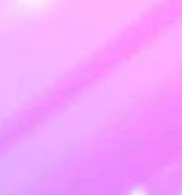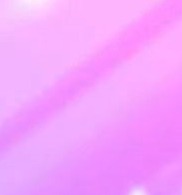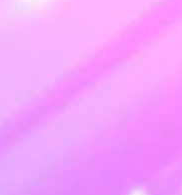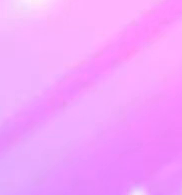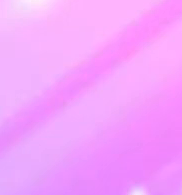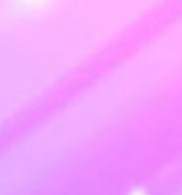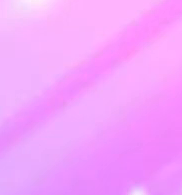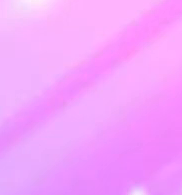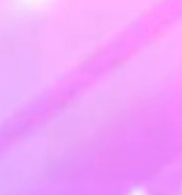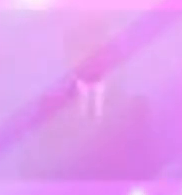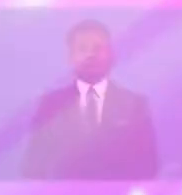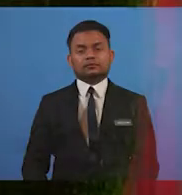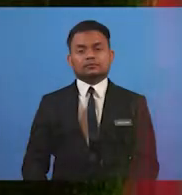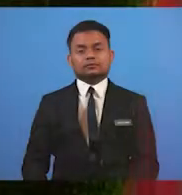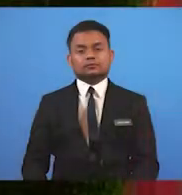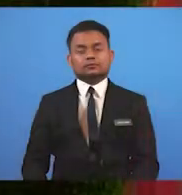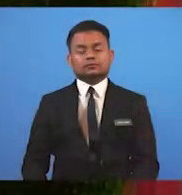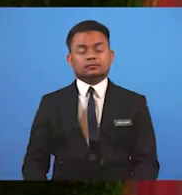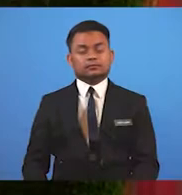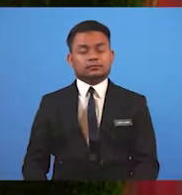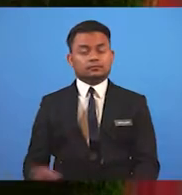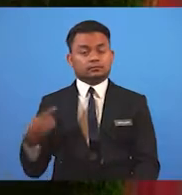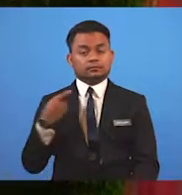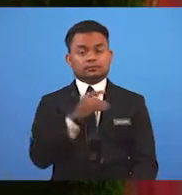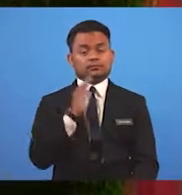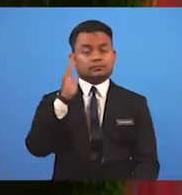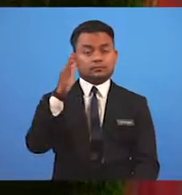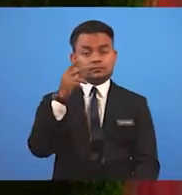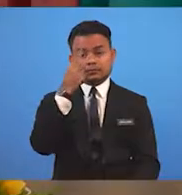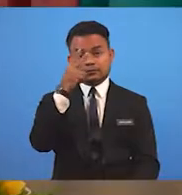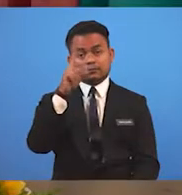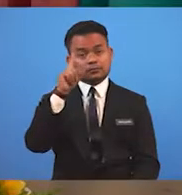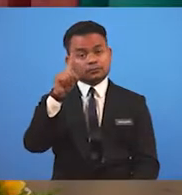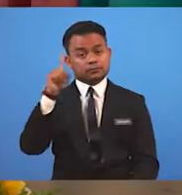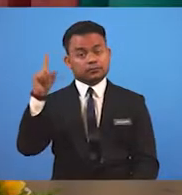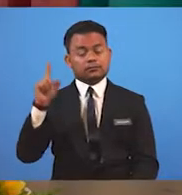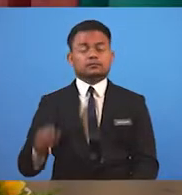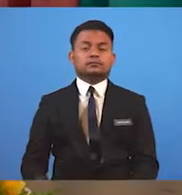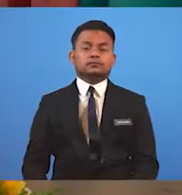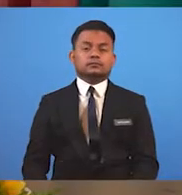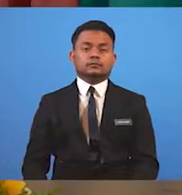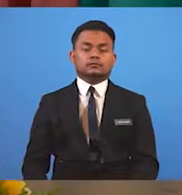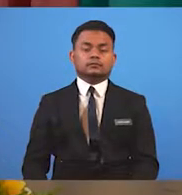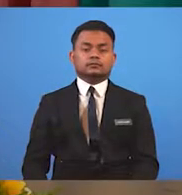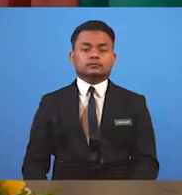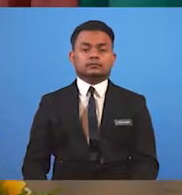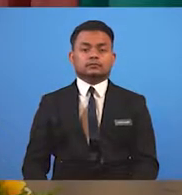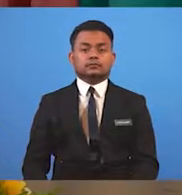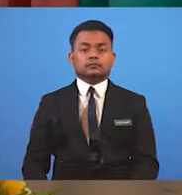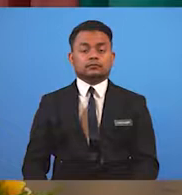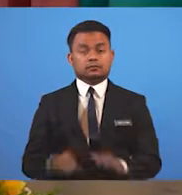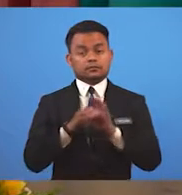ternakan mati. Kita akan pergi secara satu persatu. Bagi sampel ternakan